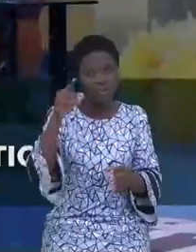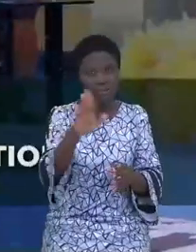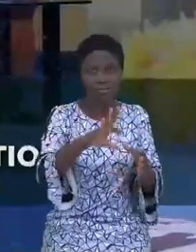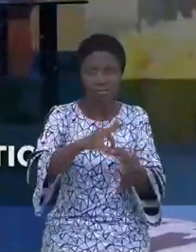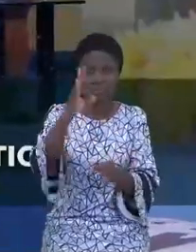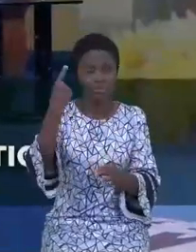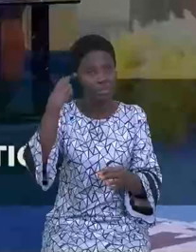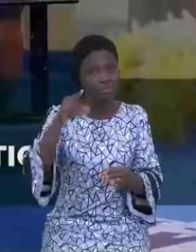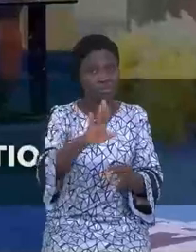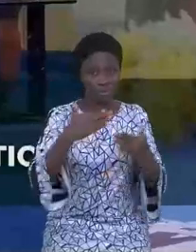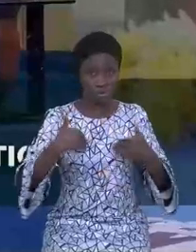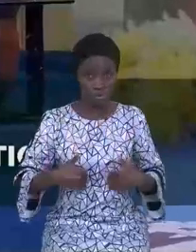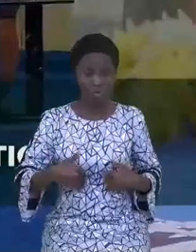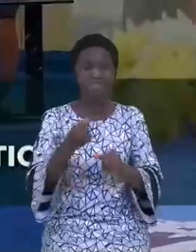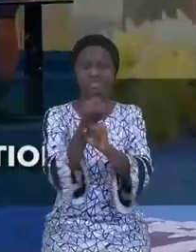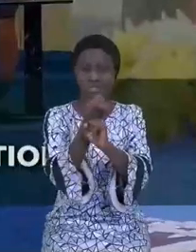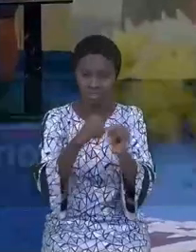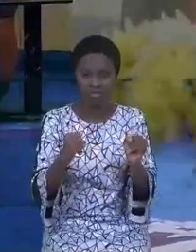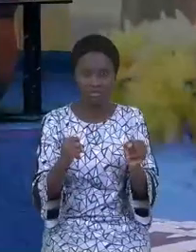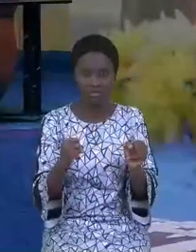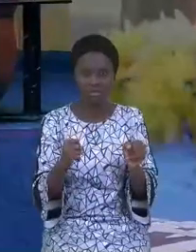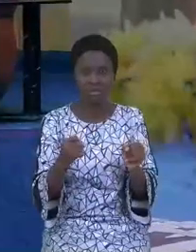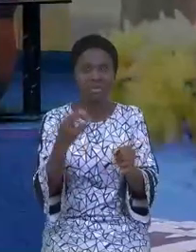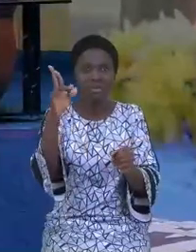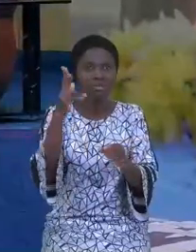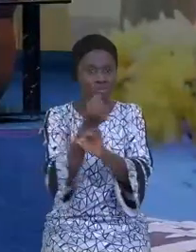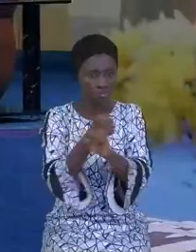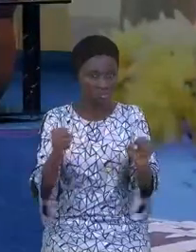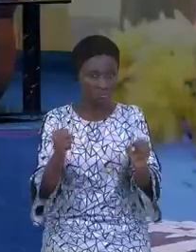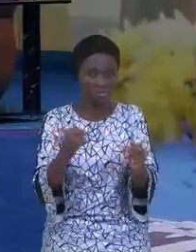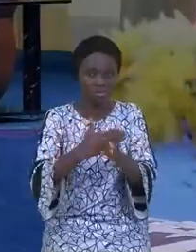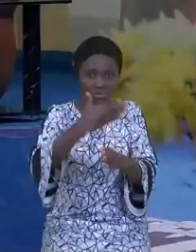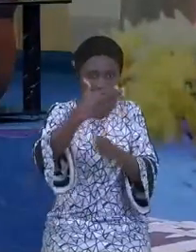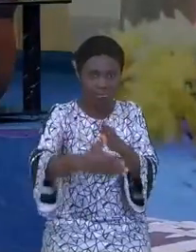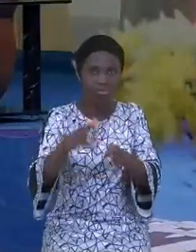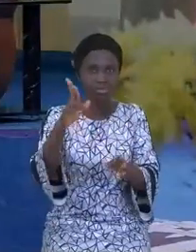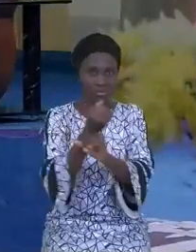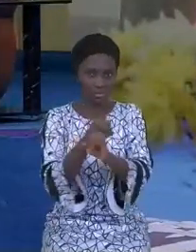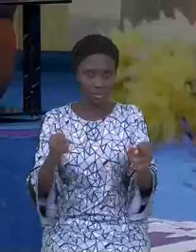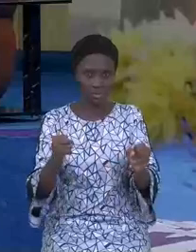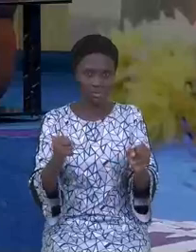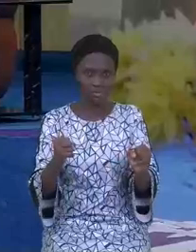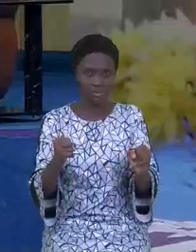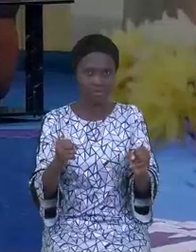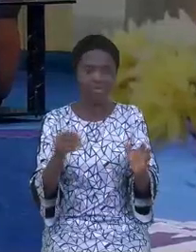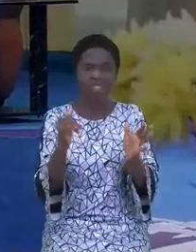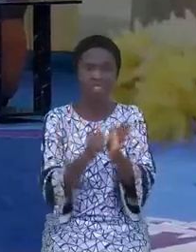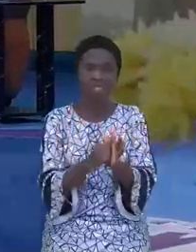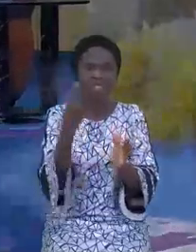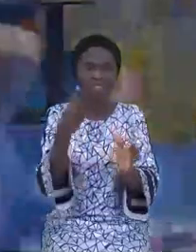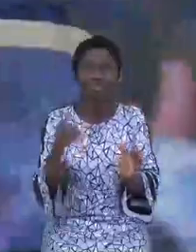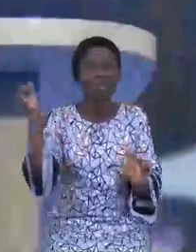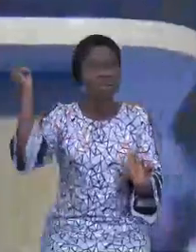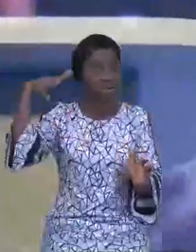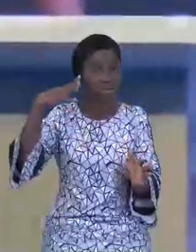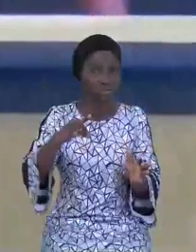pour ton corps, le salut, la rédemption totale, la rédemption complète. Et la grâce